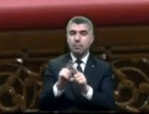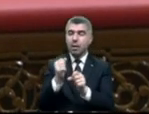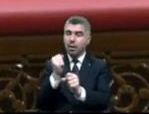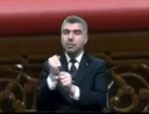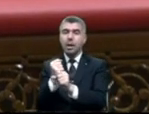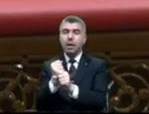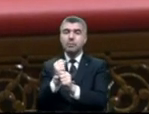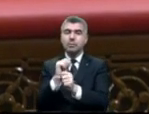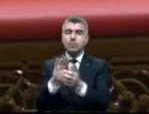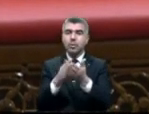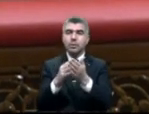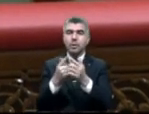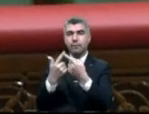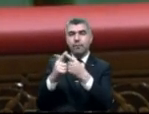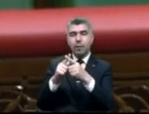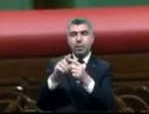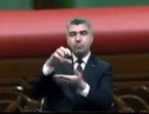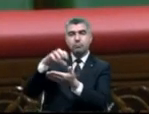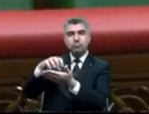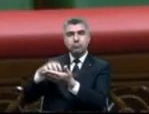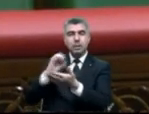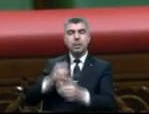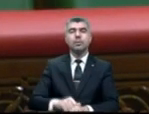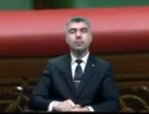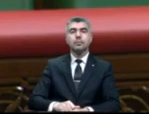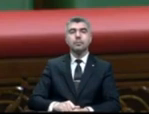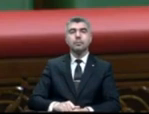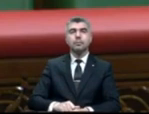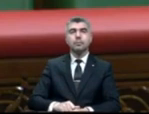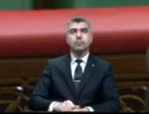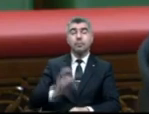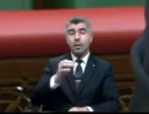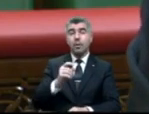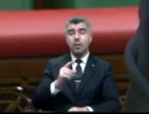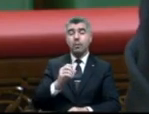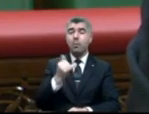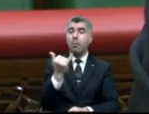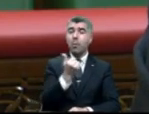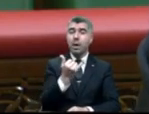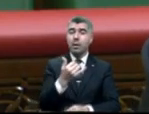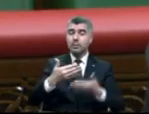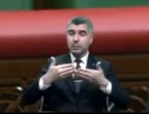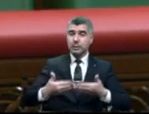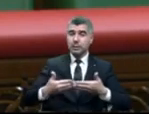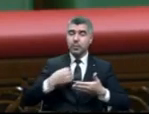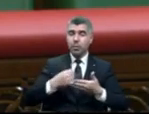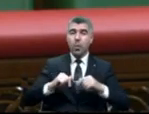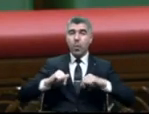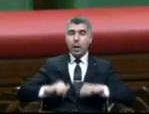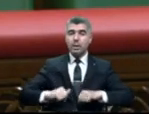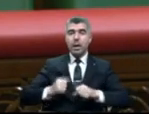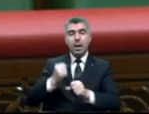للشغل بالنسبة للعديد من المواطنين والمواطنات. ومن المؤكد كذلك أن وزارة التشغيل في